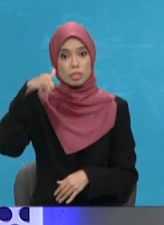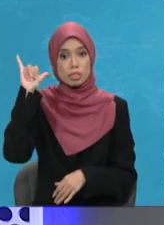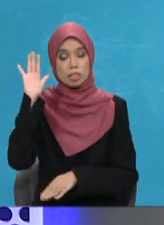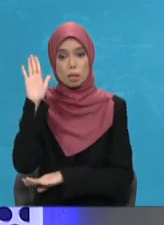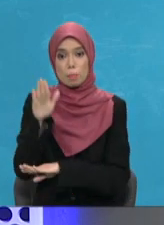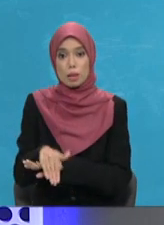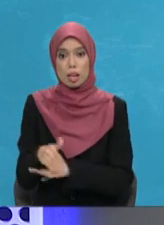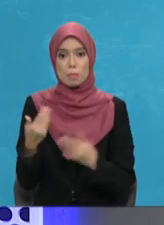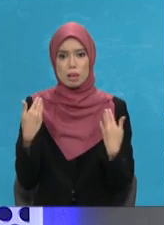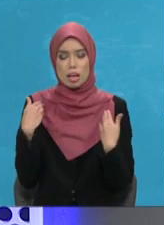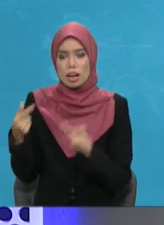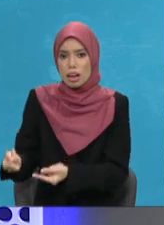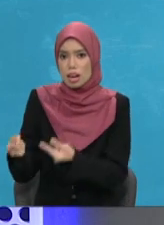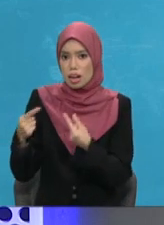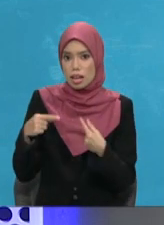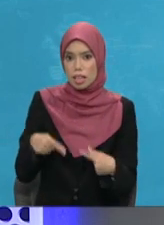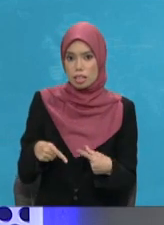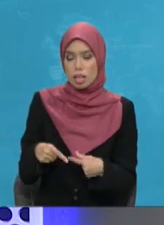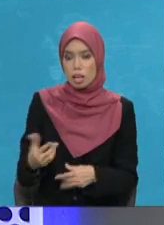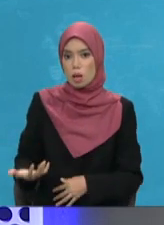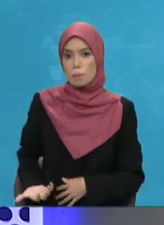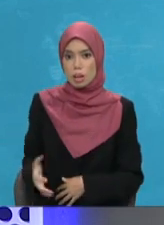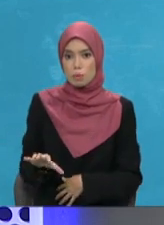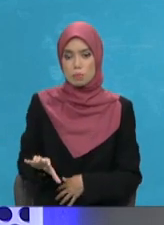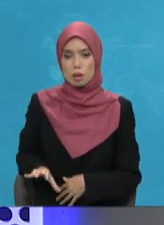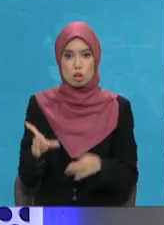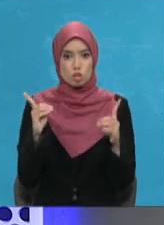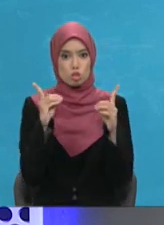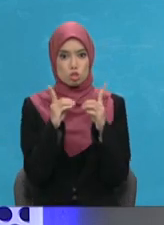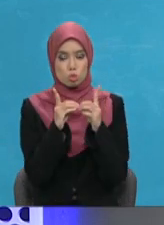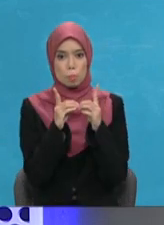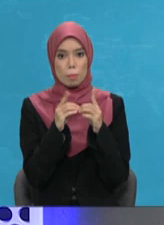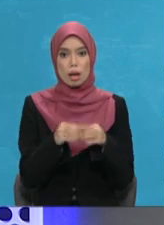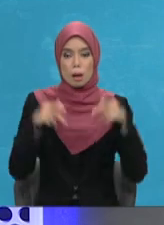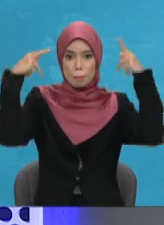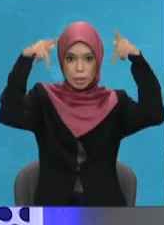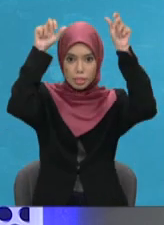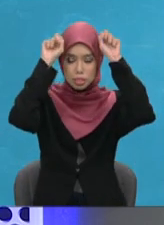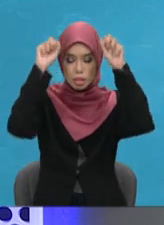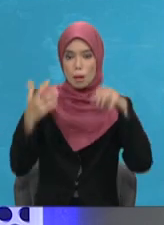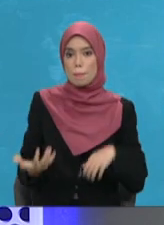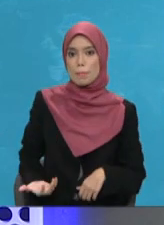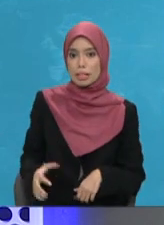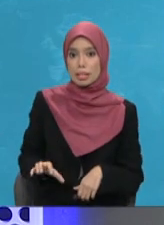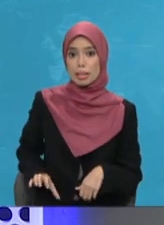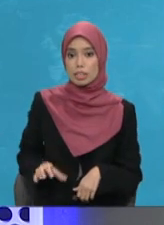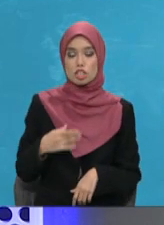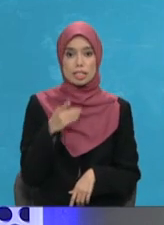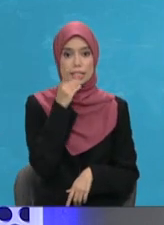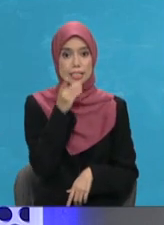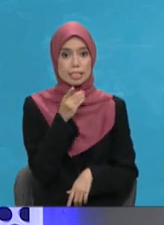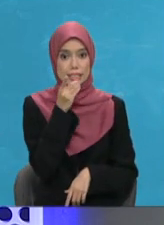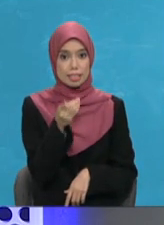ke majelis perjumpaan bersama Tuan yang terutama Muhammad Abdul Hamid Presiden Republik Rakyat Bangladesh serta